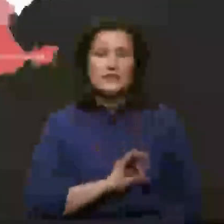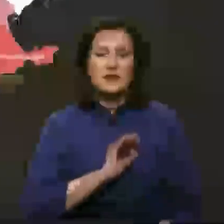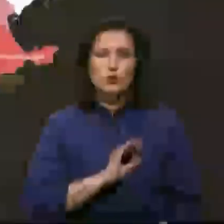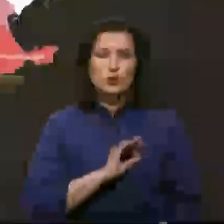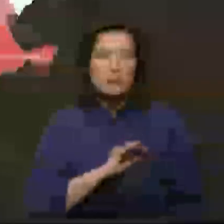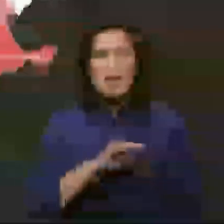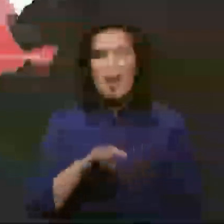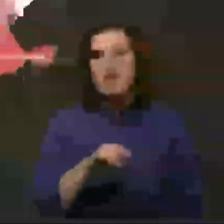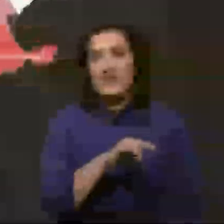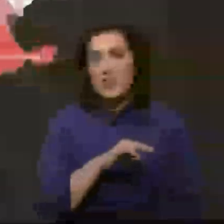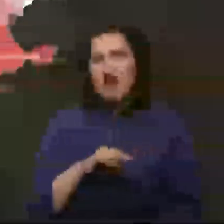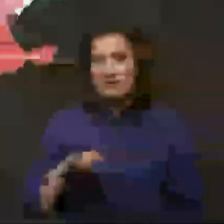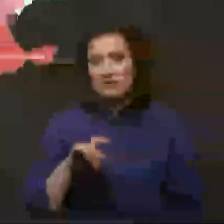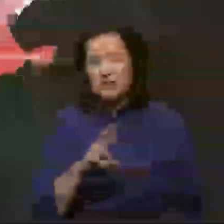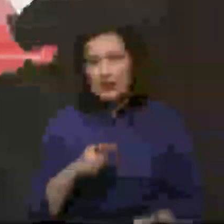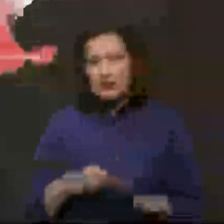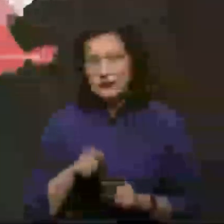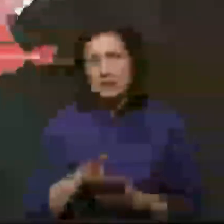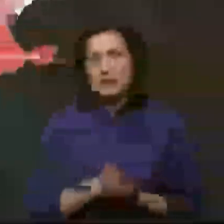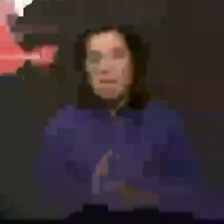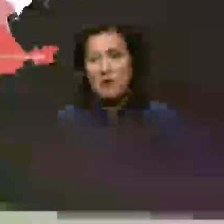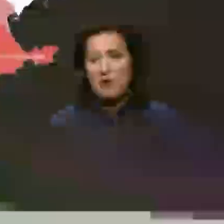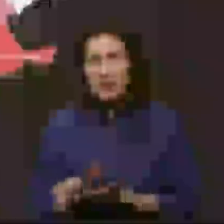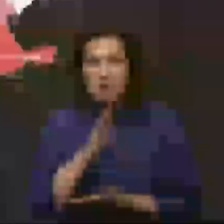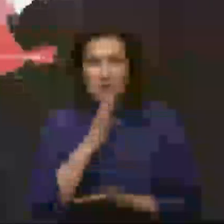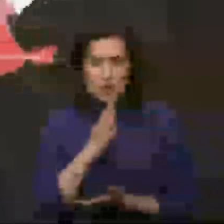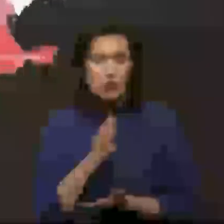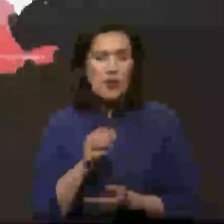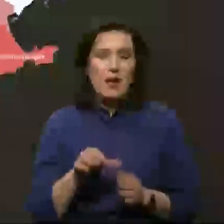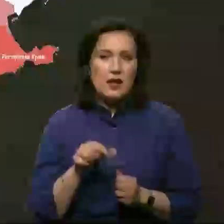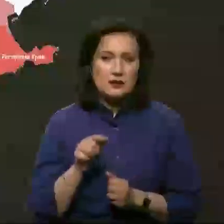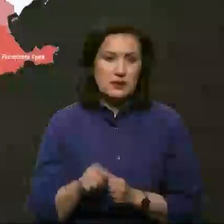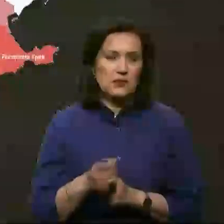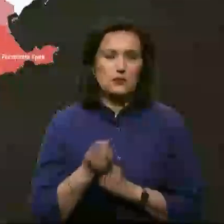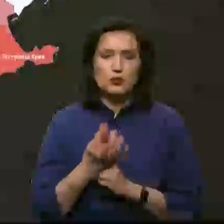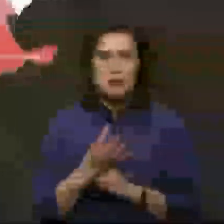застосування авіації на цих напрямках ворожої. А саме